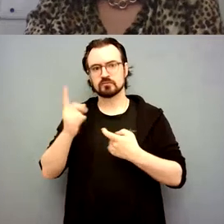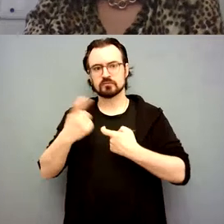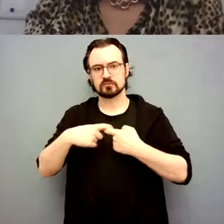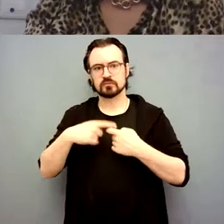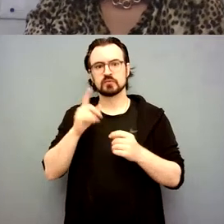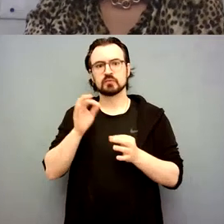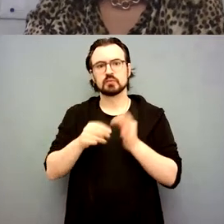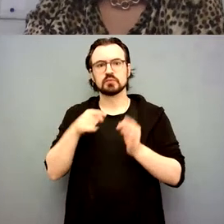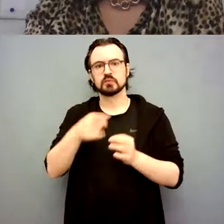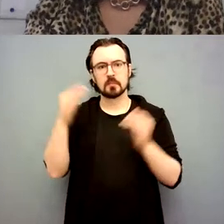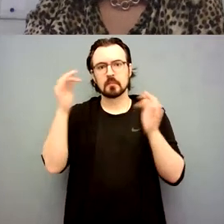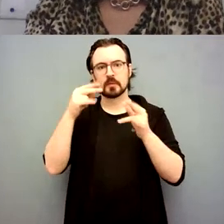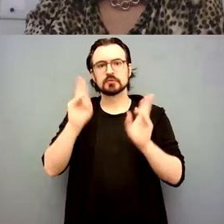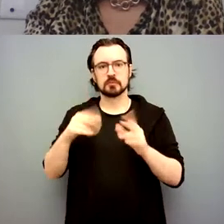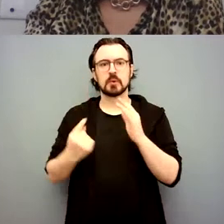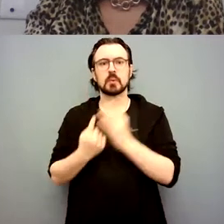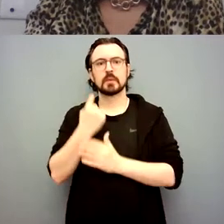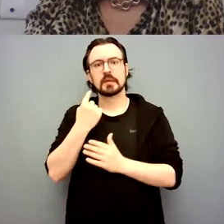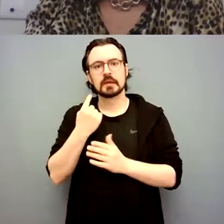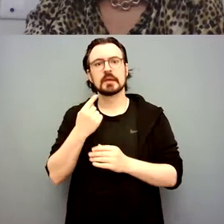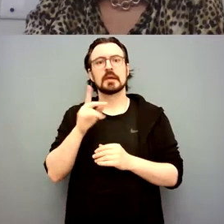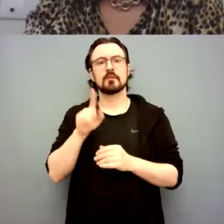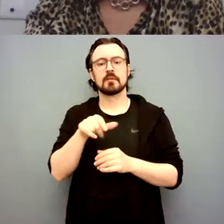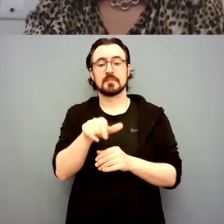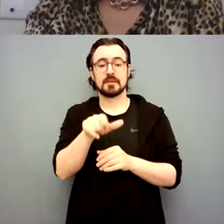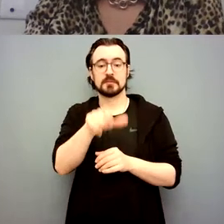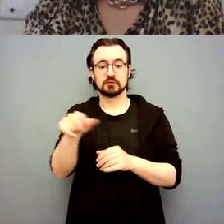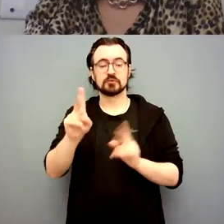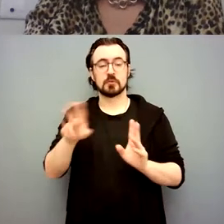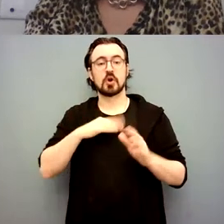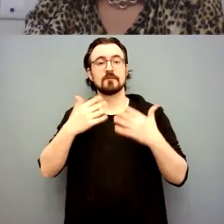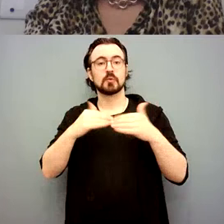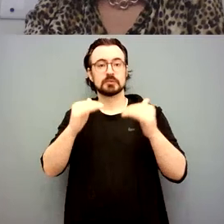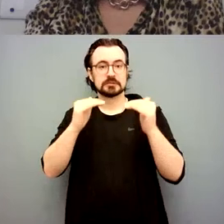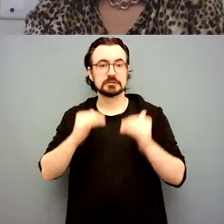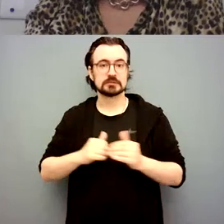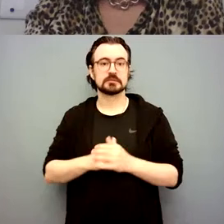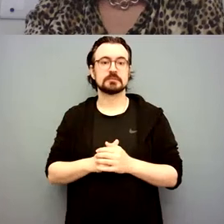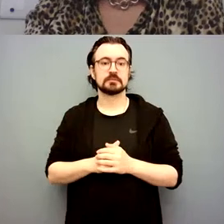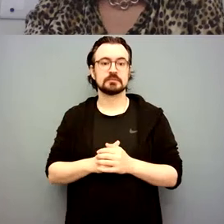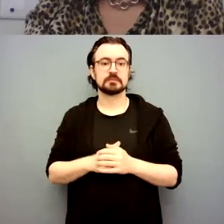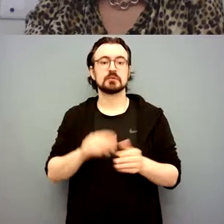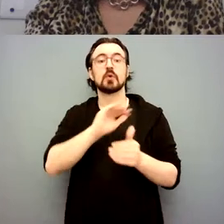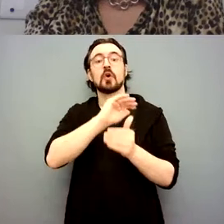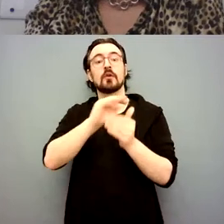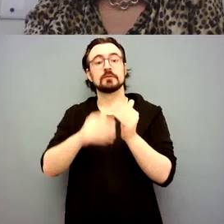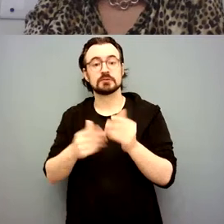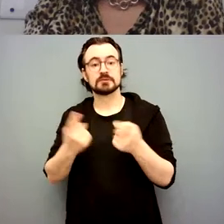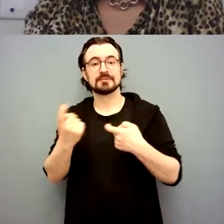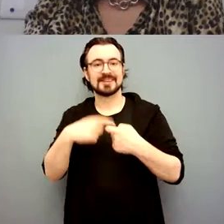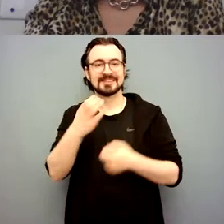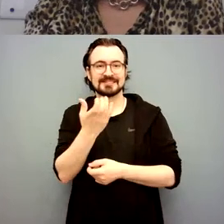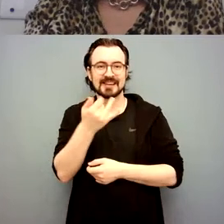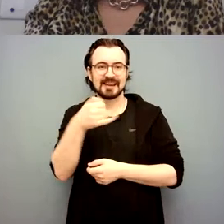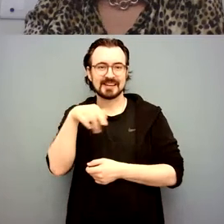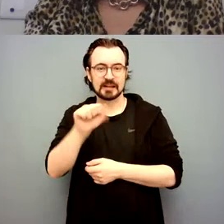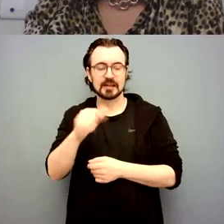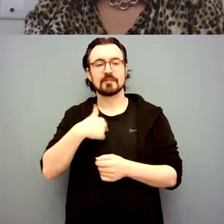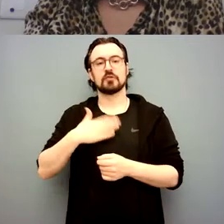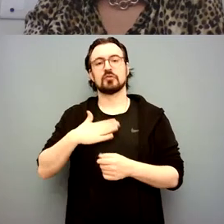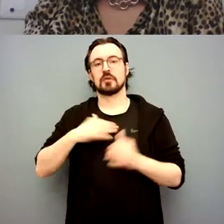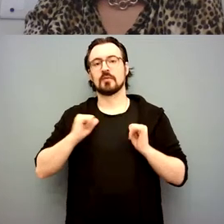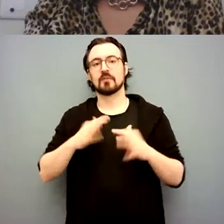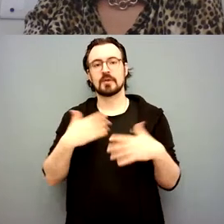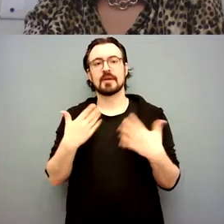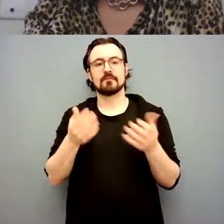problemen som är unika för personer med en funktionsnedsättning. Och avslutningsvis gällande screening så tycker vi självklart att det är